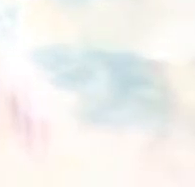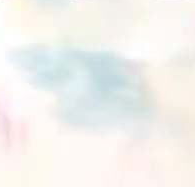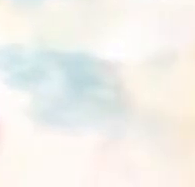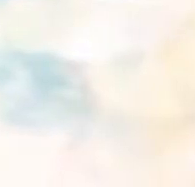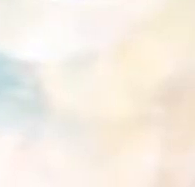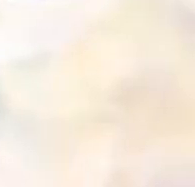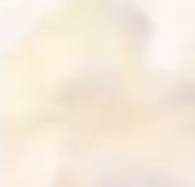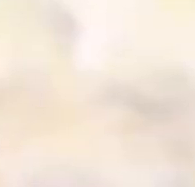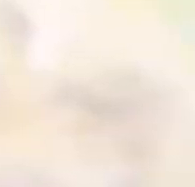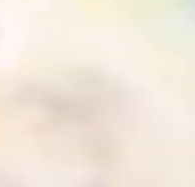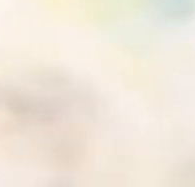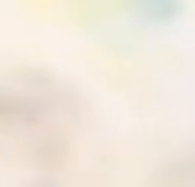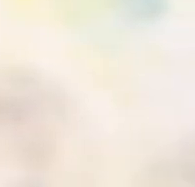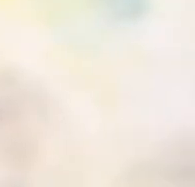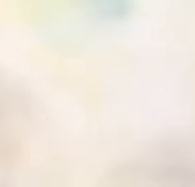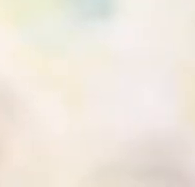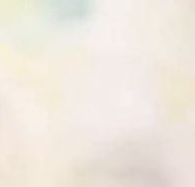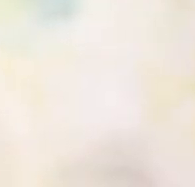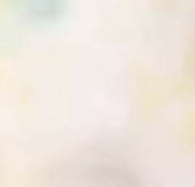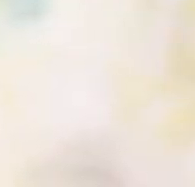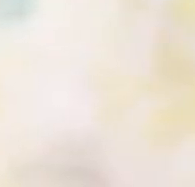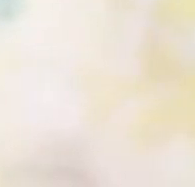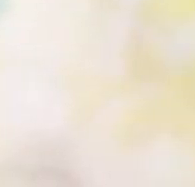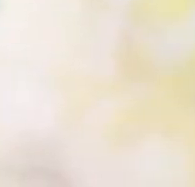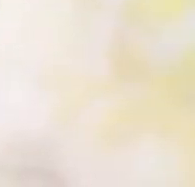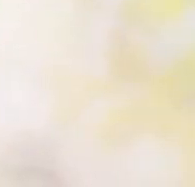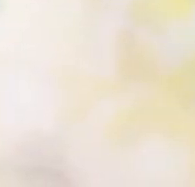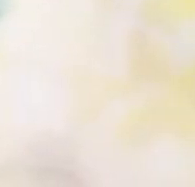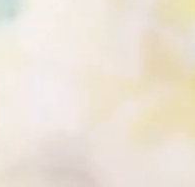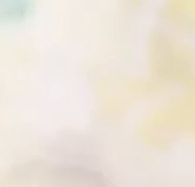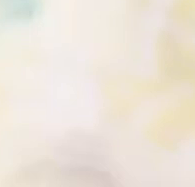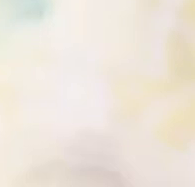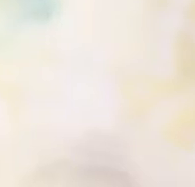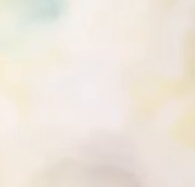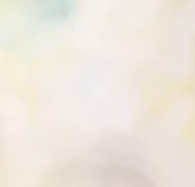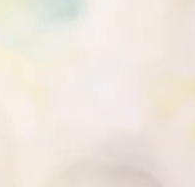fulani. Nilipokuwa tu ndio nimekaa,